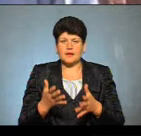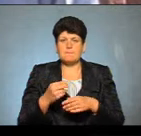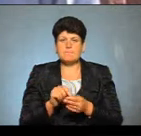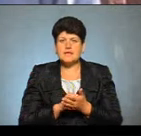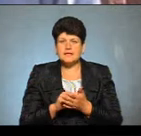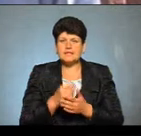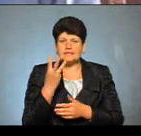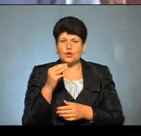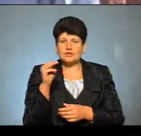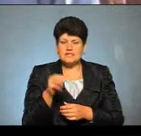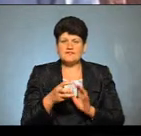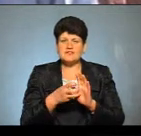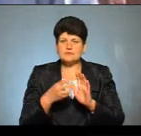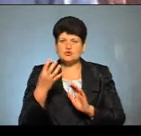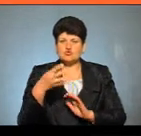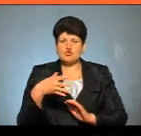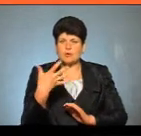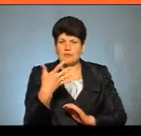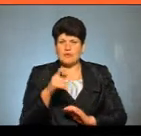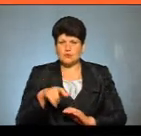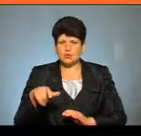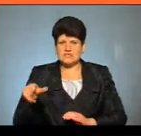матеріали 3845 осіб.